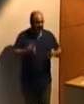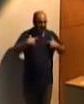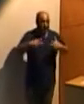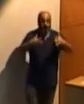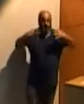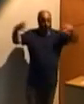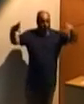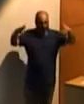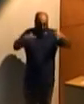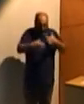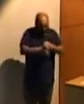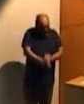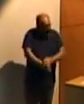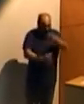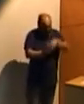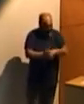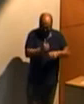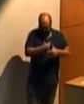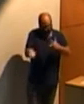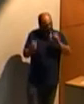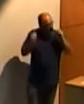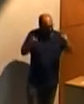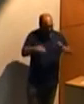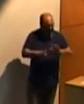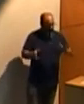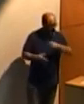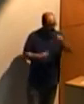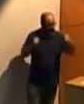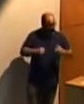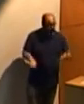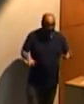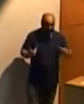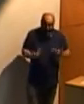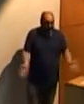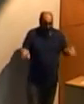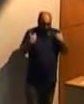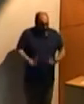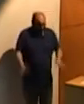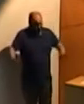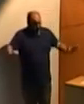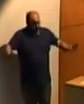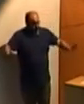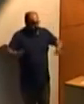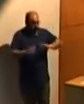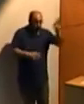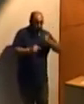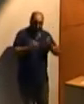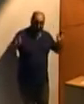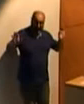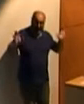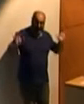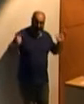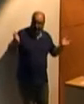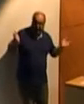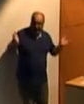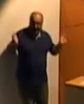échelles et ça on est tous d'accord mais finalement est-ce que nous sommes que ça et où j'essaie de me poser la question